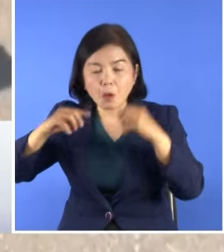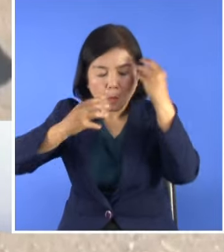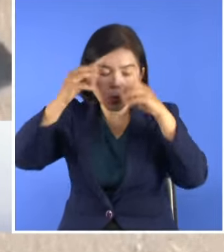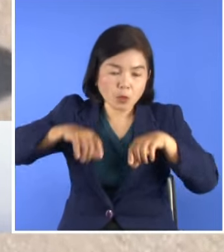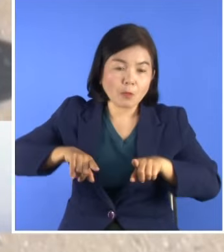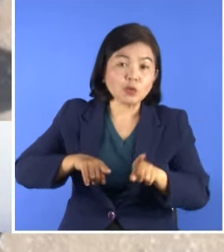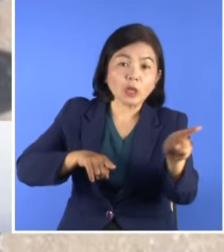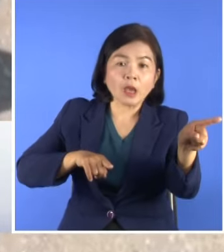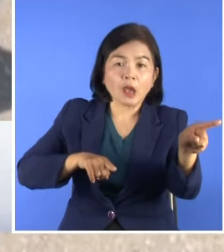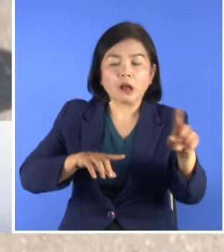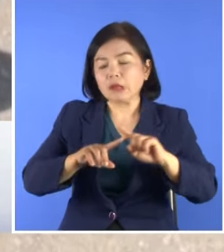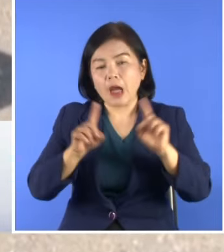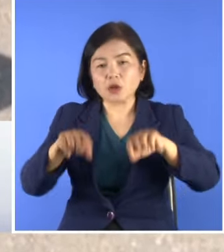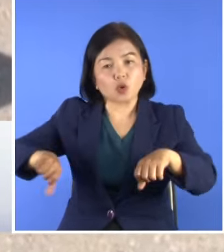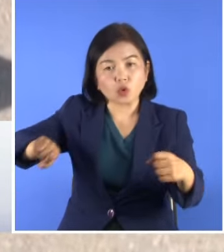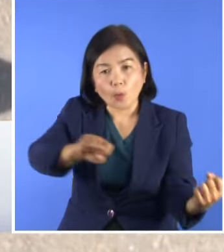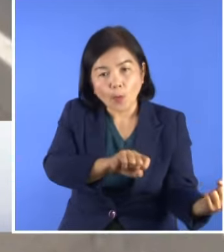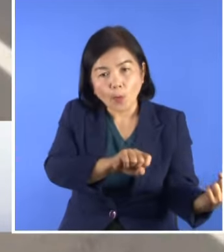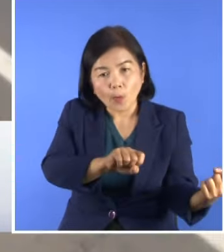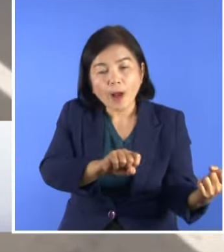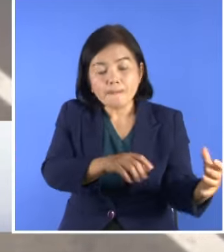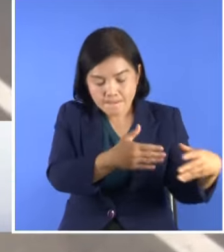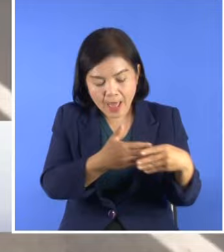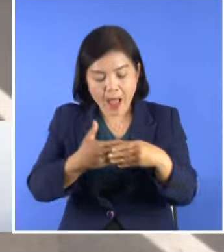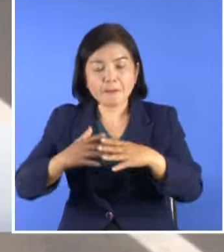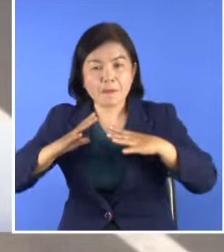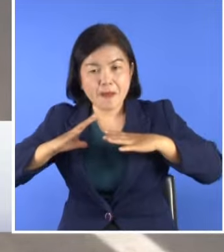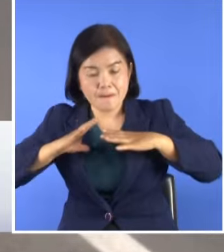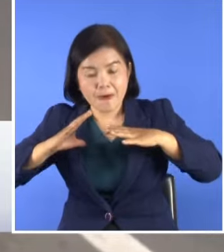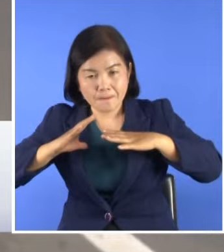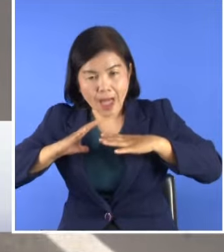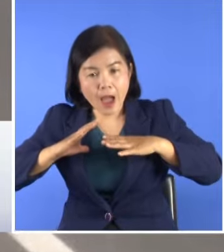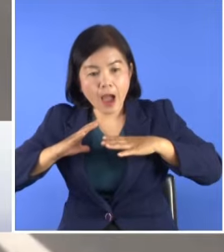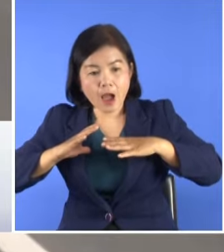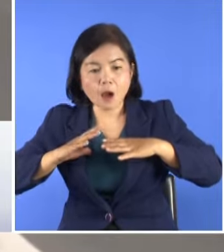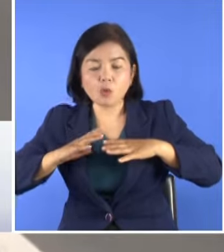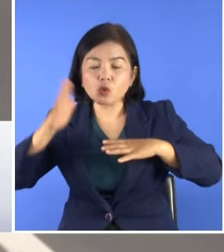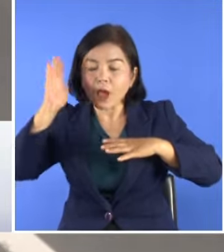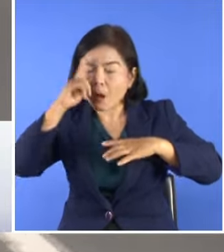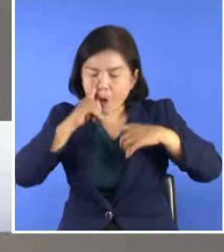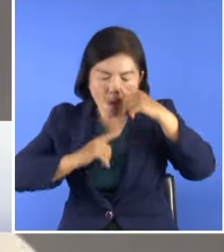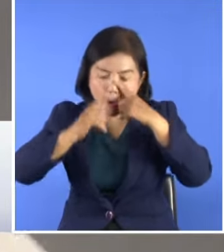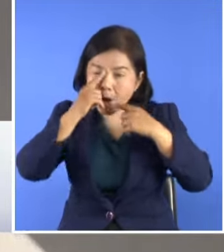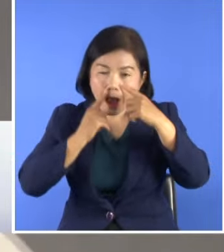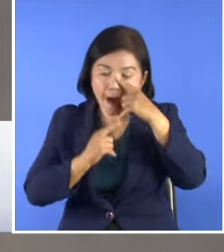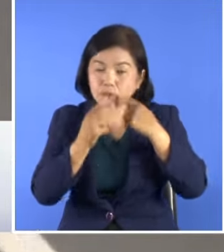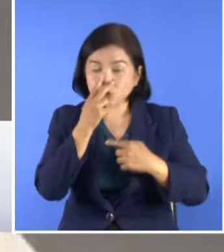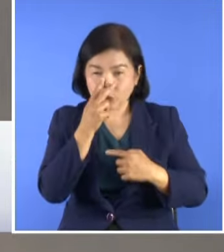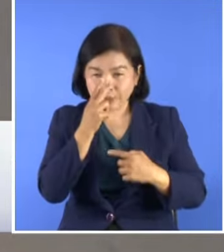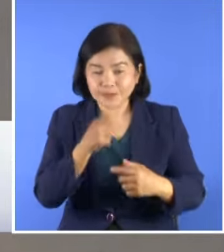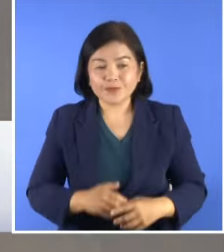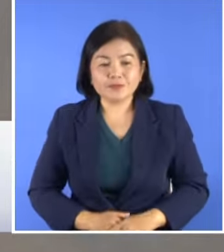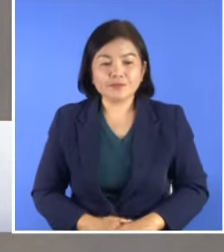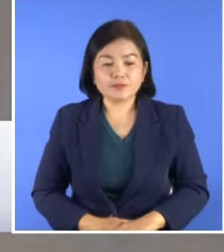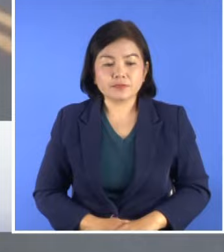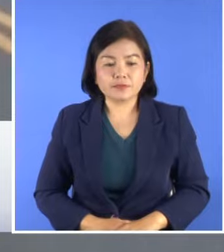านีพอพาเข้ามาเข้าข้างทางหลบแดดหลบอะไรหน่อยตาเธอร้องไห้เลยอ่ะช่วงนี้ค่ะ สวัสดีเพื่อ